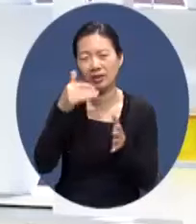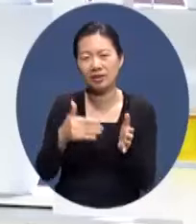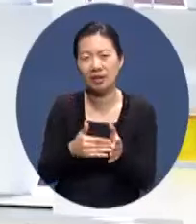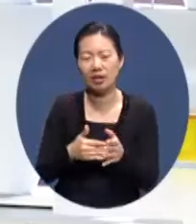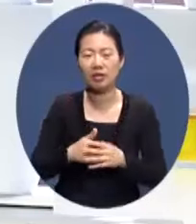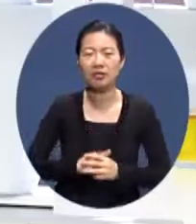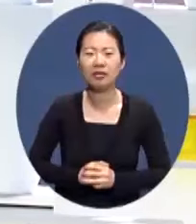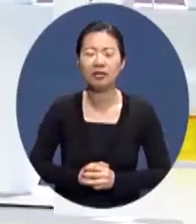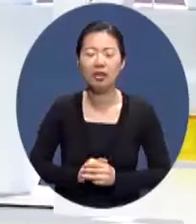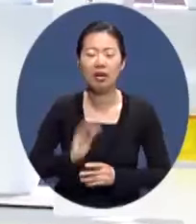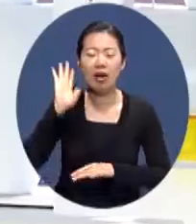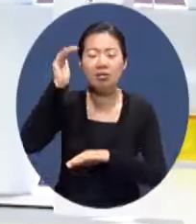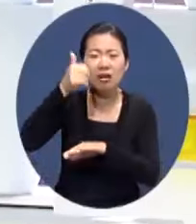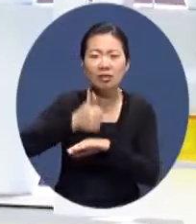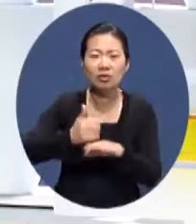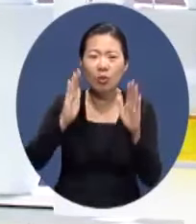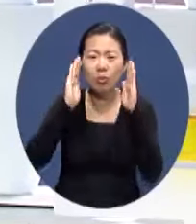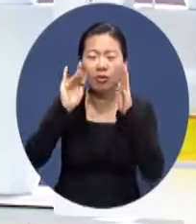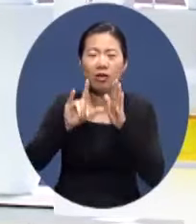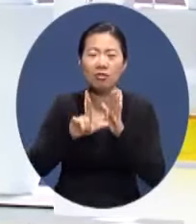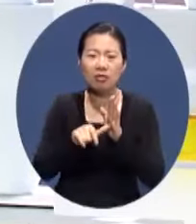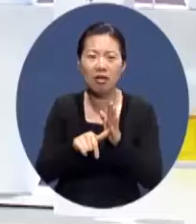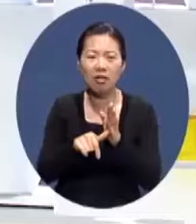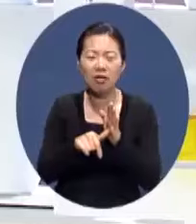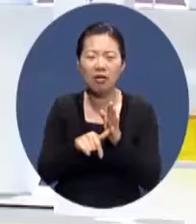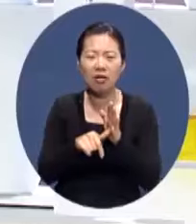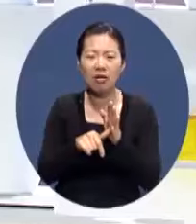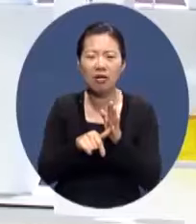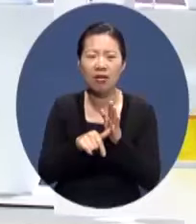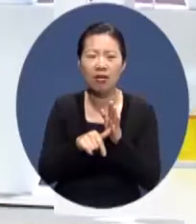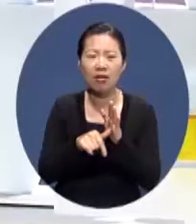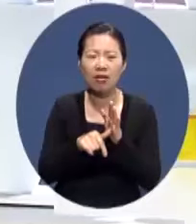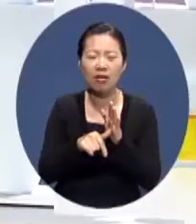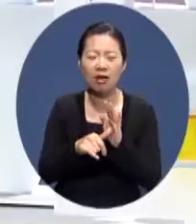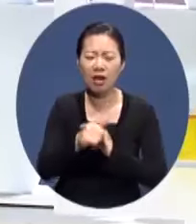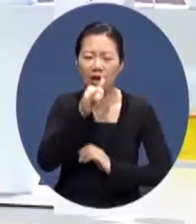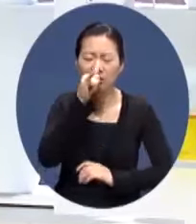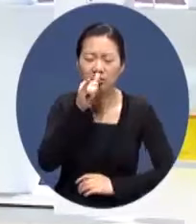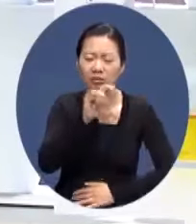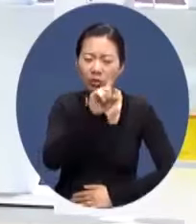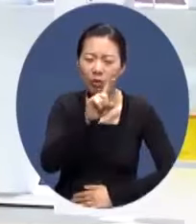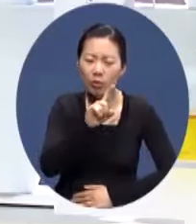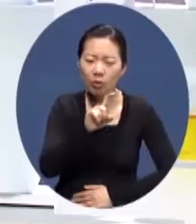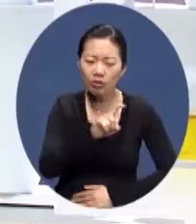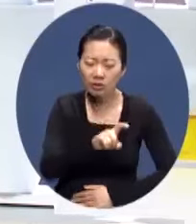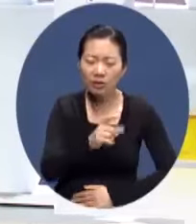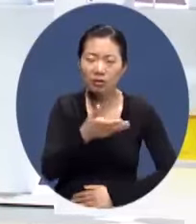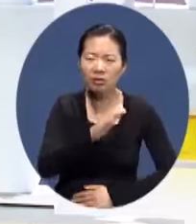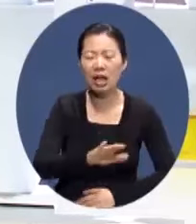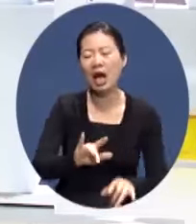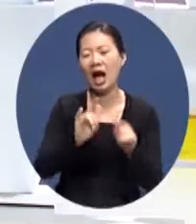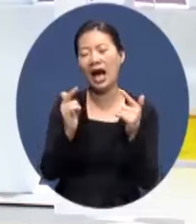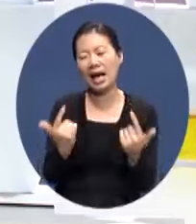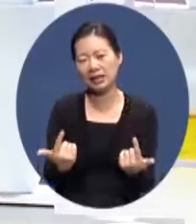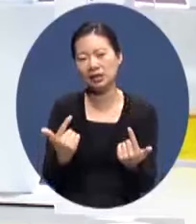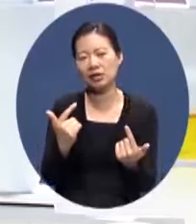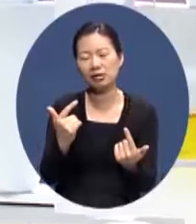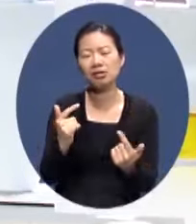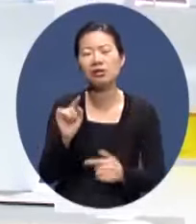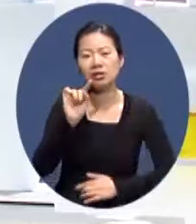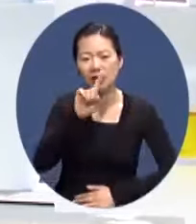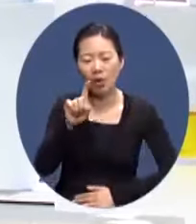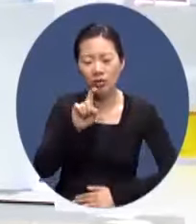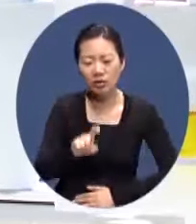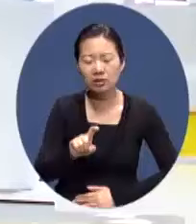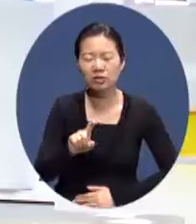부주의가 남기 때문에 나중에 학업을 하거나 이럴 때 인 것은 근데 아닌 것 한다든지 이렇게 밀려 답을 쓴다든지 이런